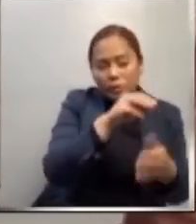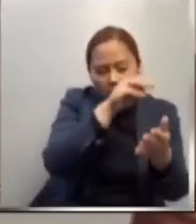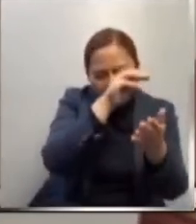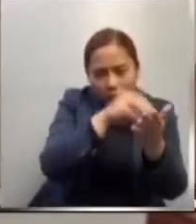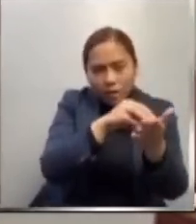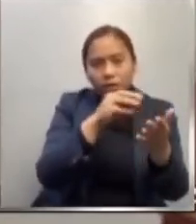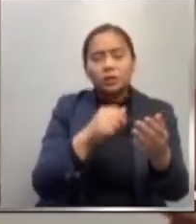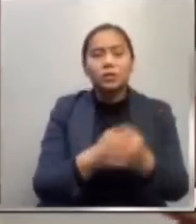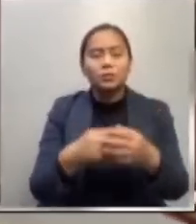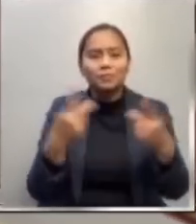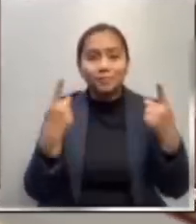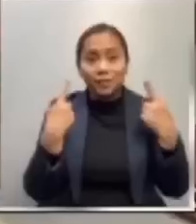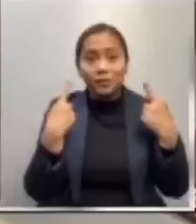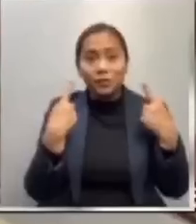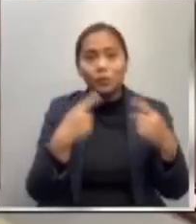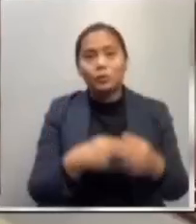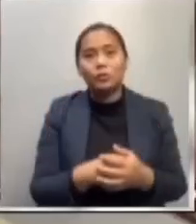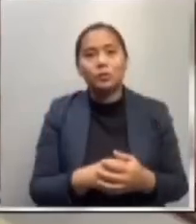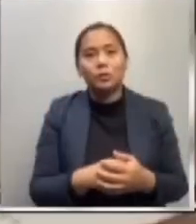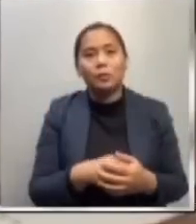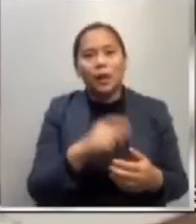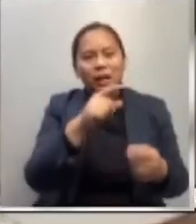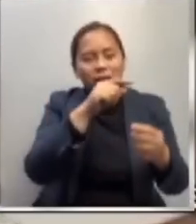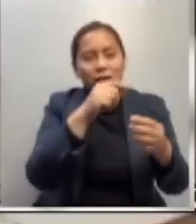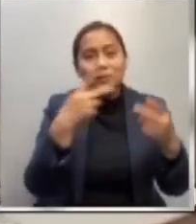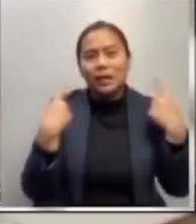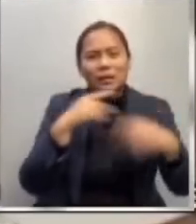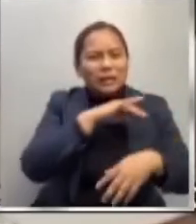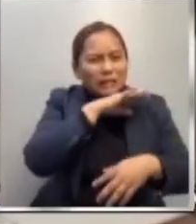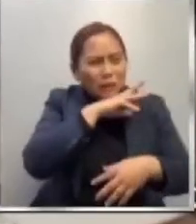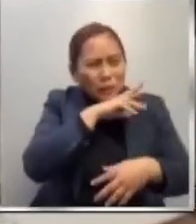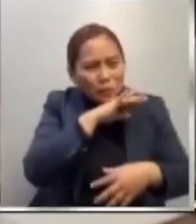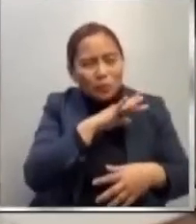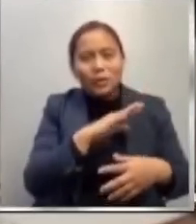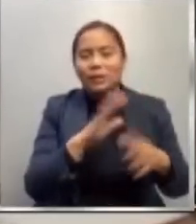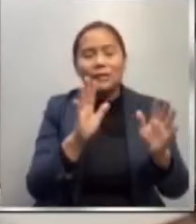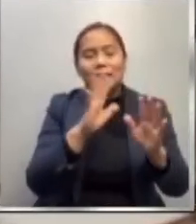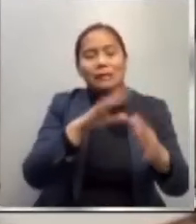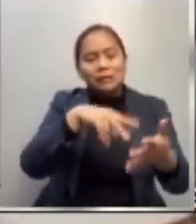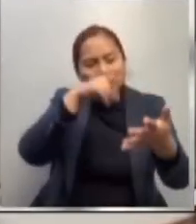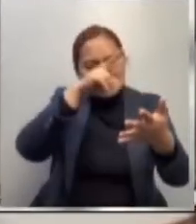'yon. Pag 'yon din tinamaan ng smudge, hindi rin 'yon babasahin ng makina,